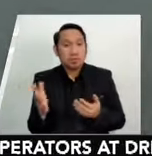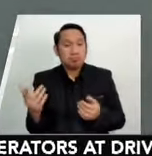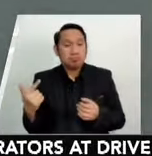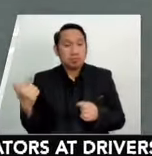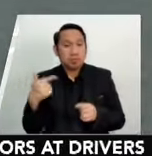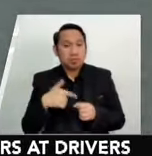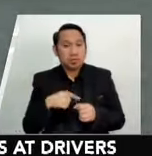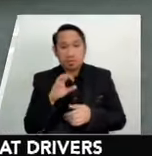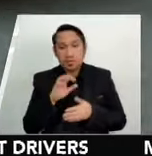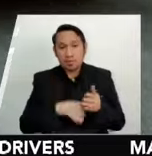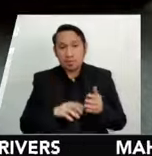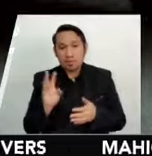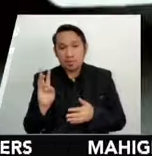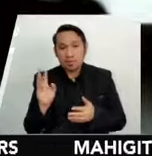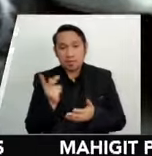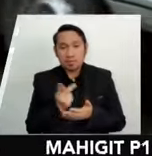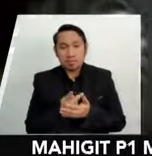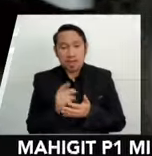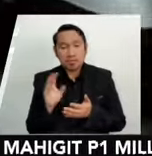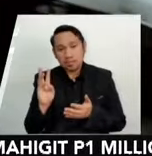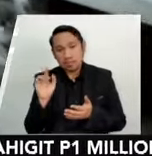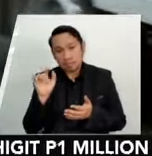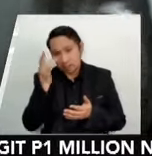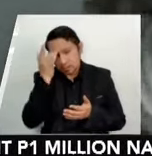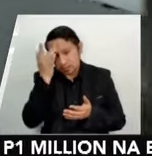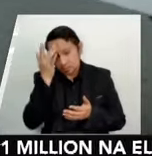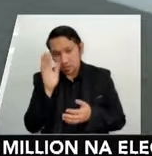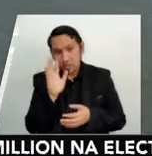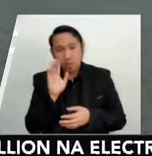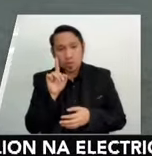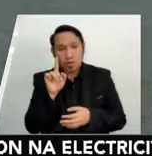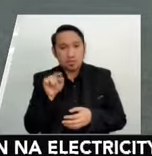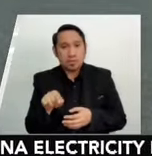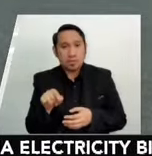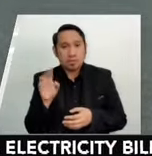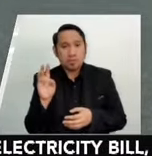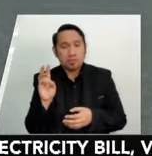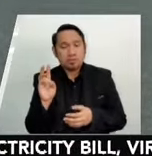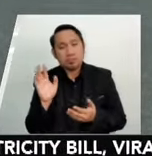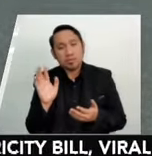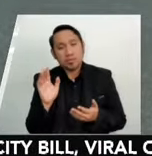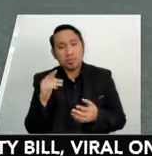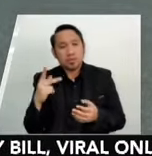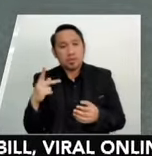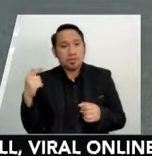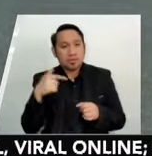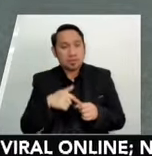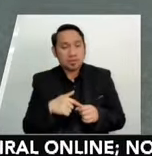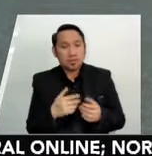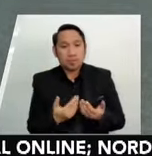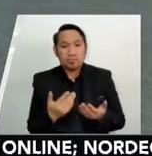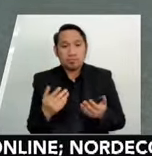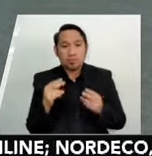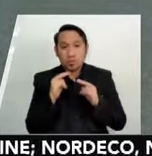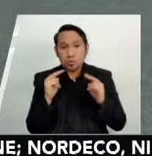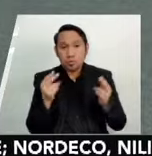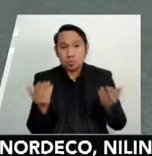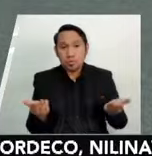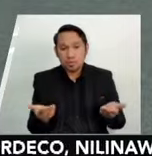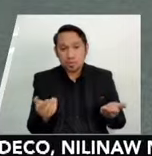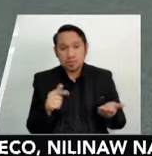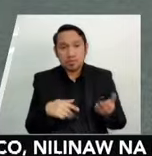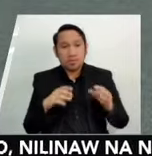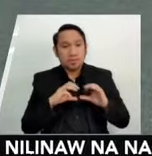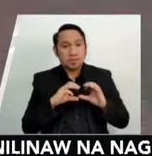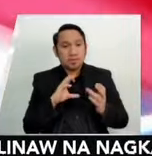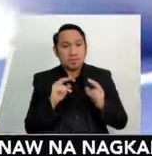centavos ang diesel at ng 1 peso and 5 centavos ang kerosene. Ito ang unang balita mula rito sa Cubao, Quezon City. Bam Alegre para sa GMA Integrated News.